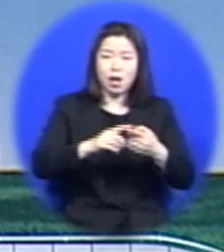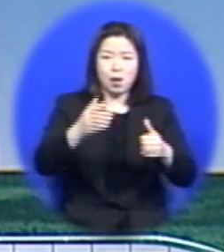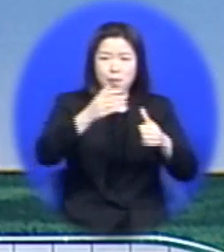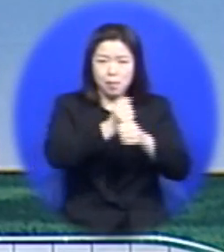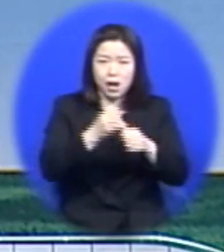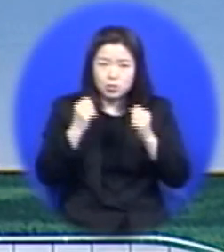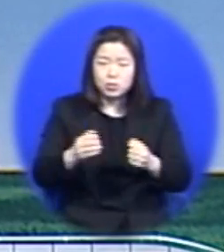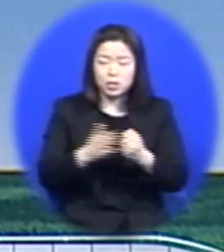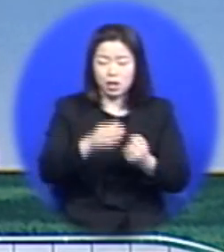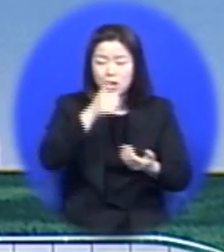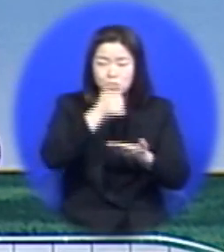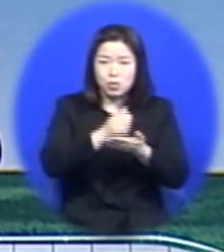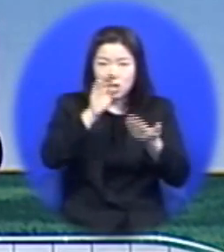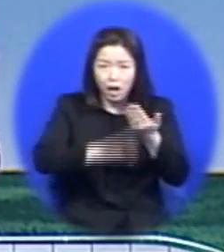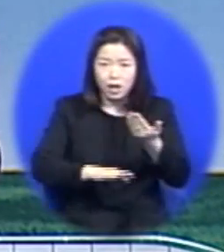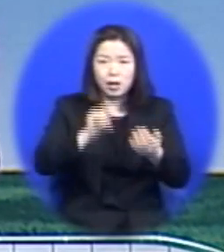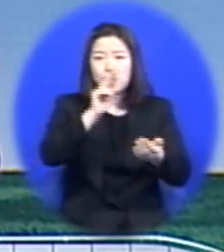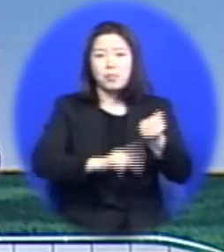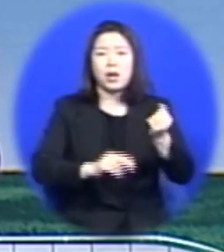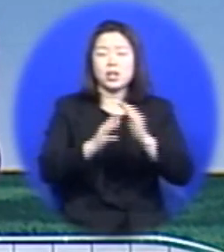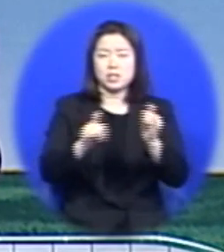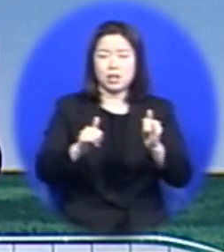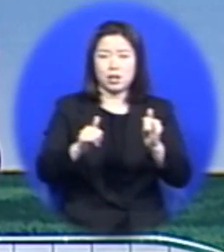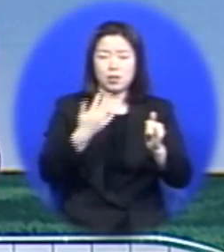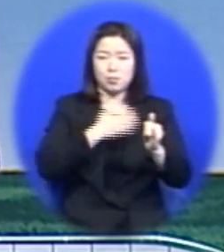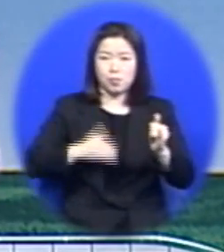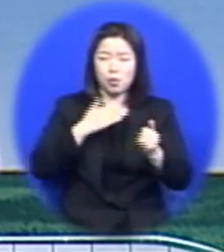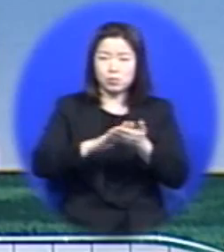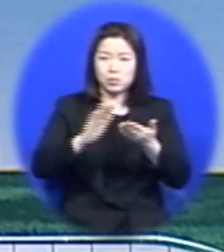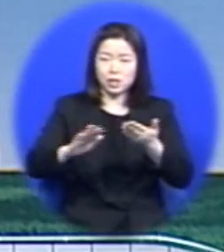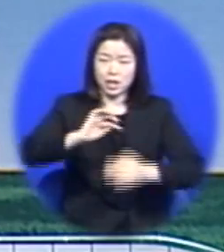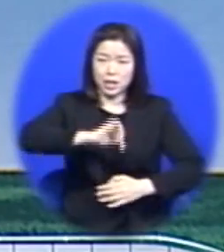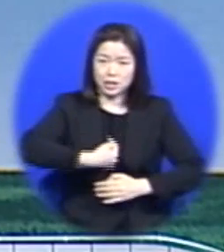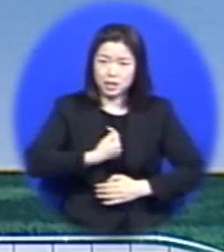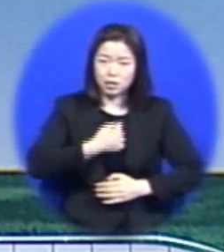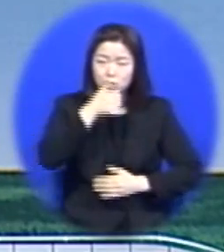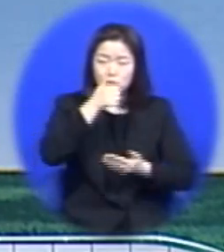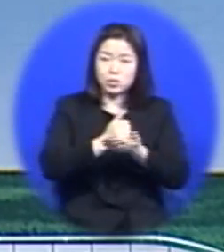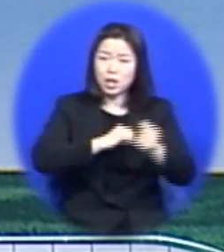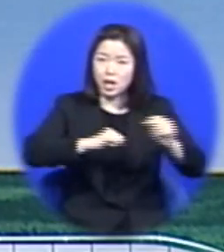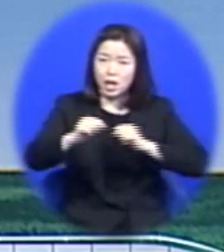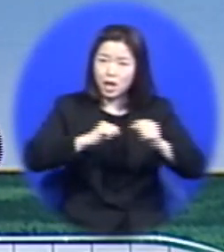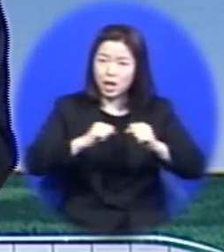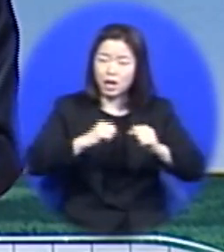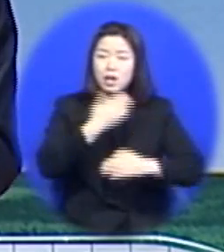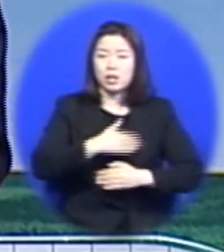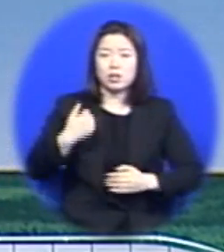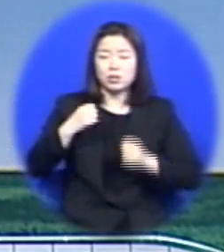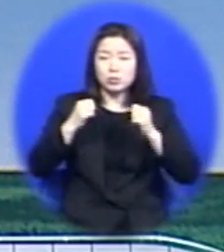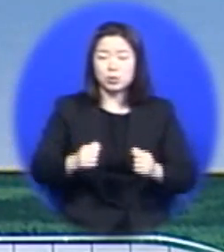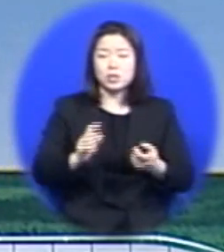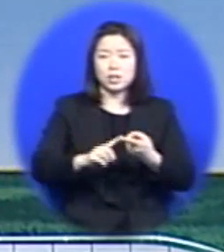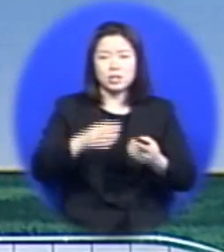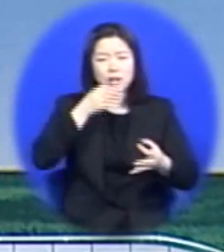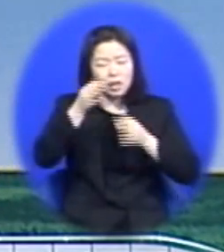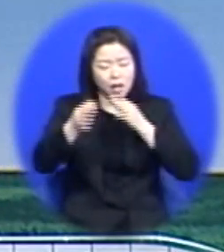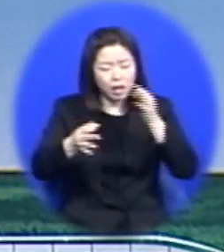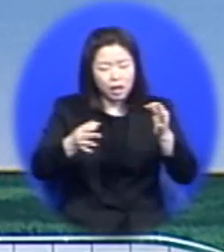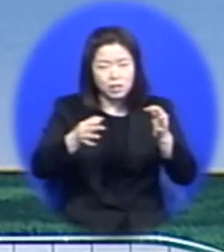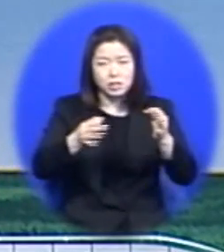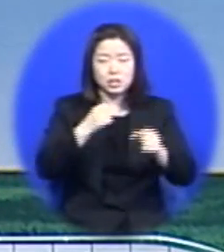몸입니다. 그러면서 쭉 죄에, 자기가 죄에 짓고 살 수밖에 없는 존재인 걸 탄식하고